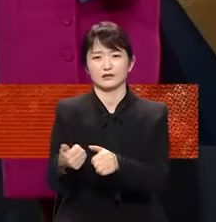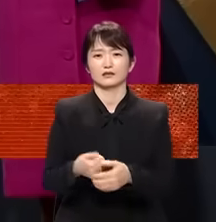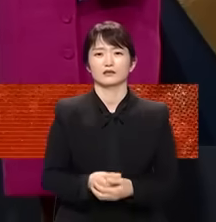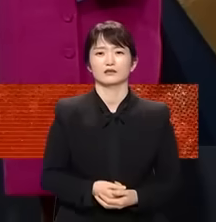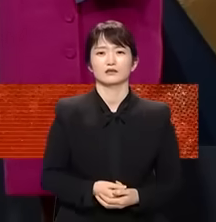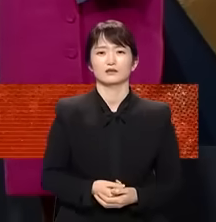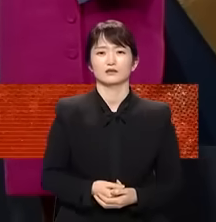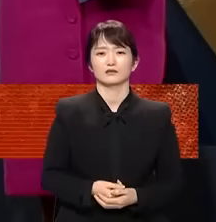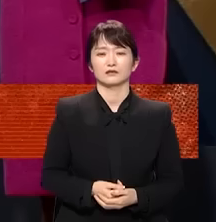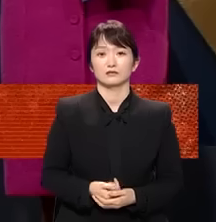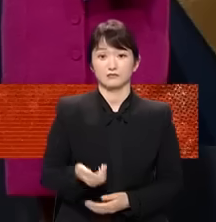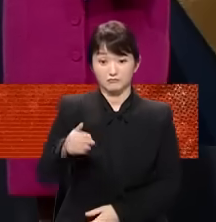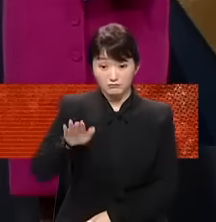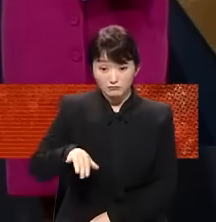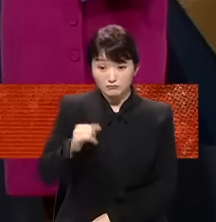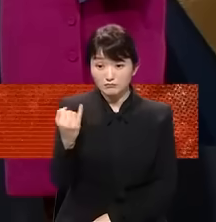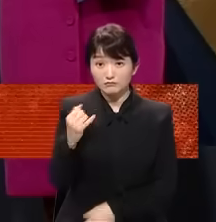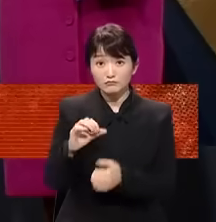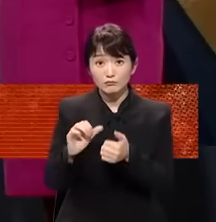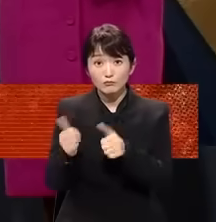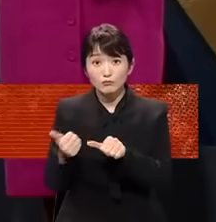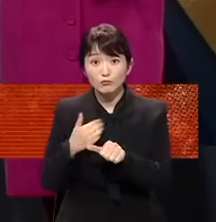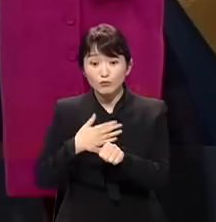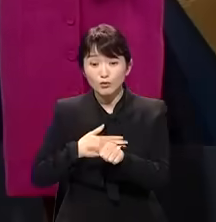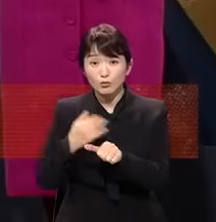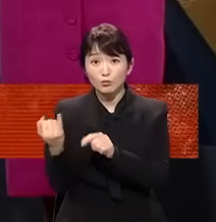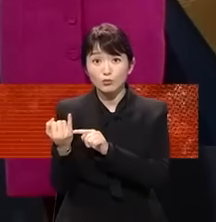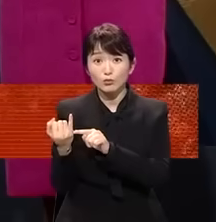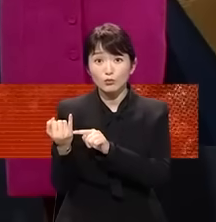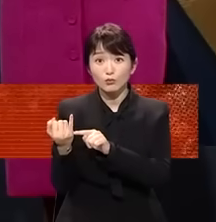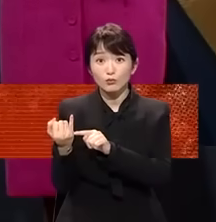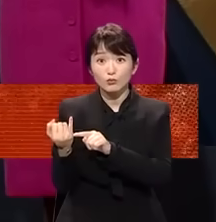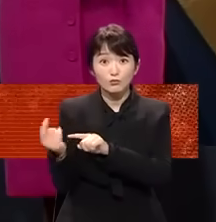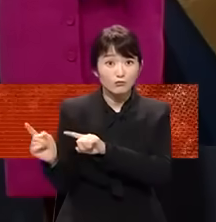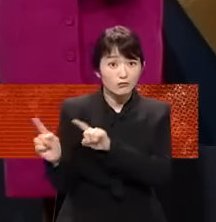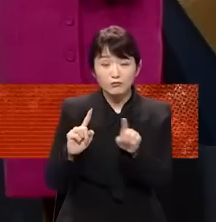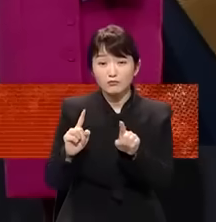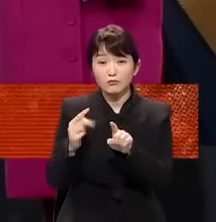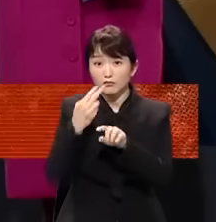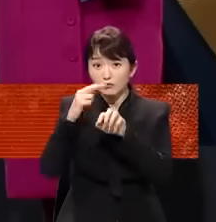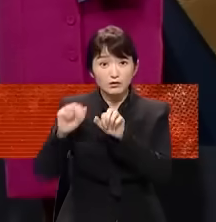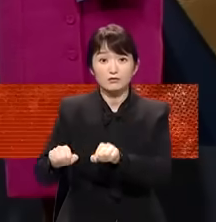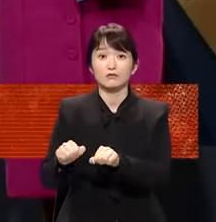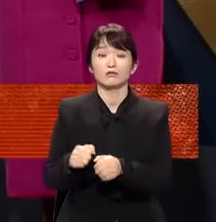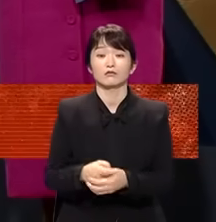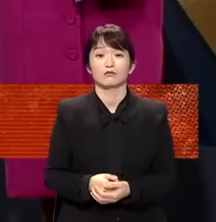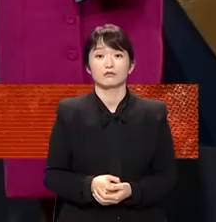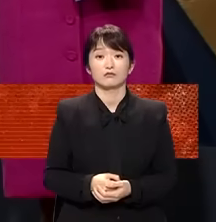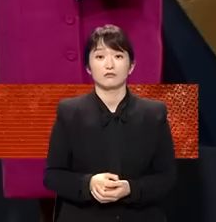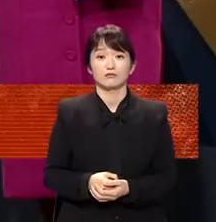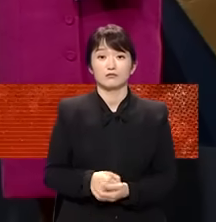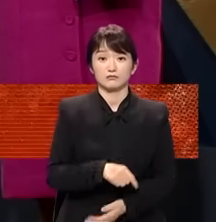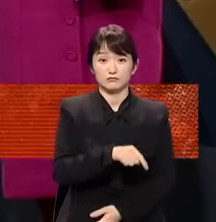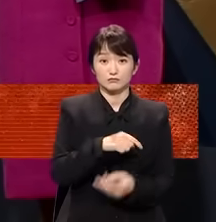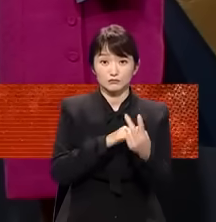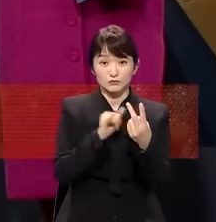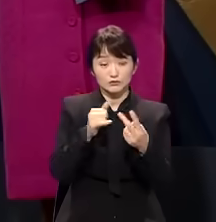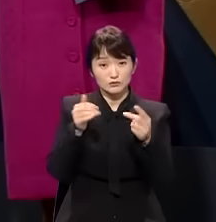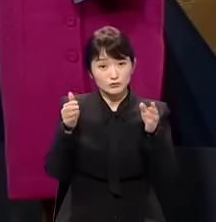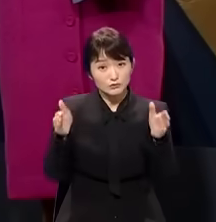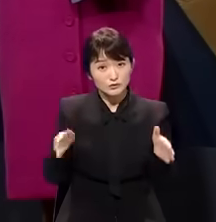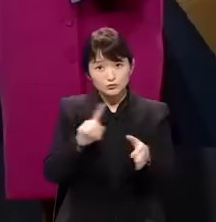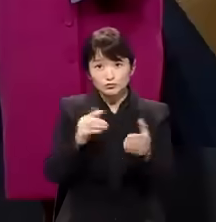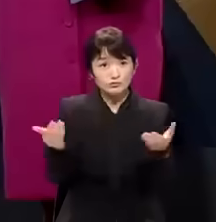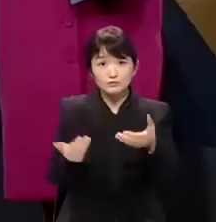됐는데요 그런데 죽은 줄 알았던이 여성 멀쩡하게 살아 있었습니다 대체 이들 사이에 무슨 일이